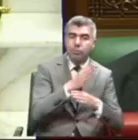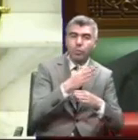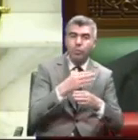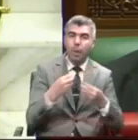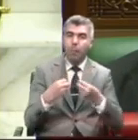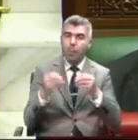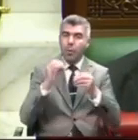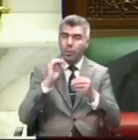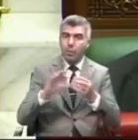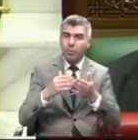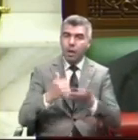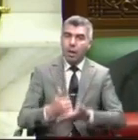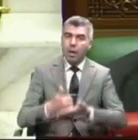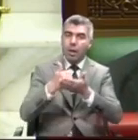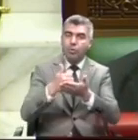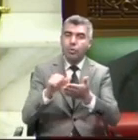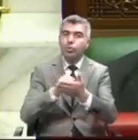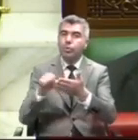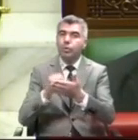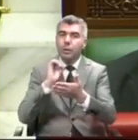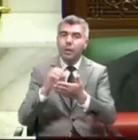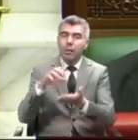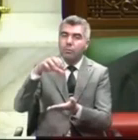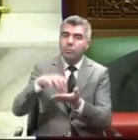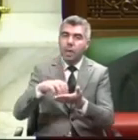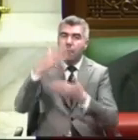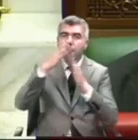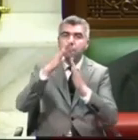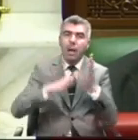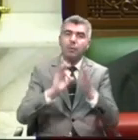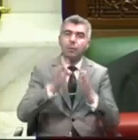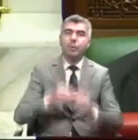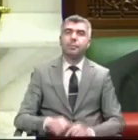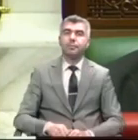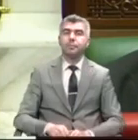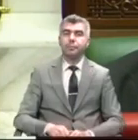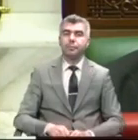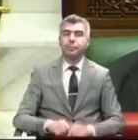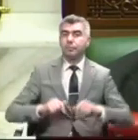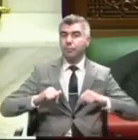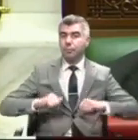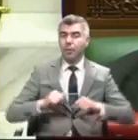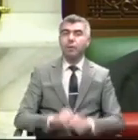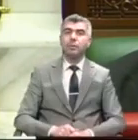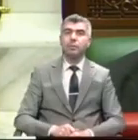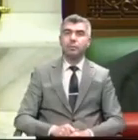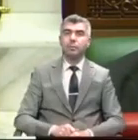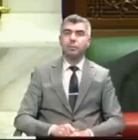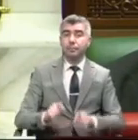استخدامها والدفع الى اقتناءها داخل البلادنا بالدرجه الاولى السيد الوزير المحترم ان